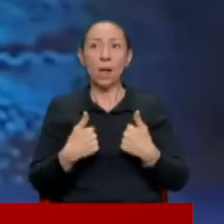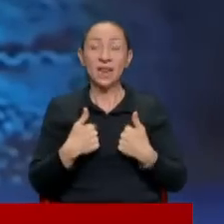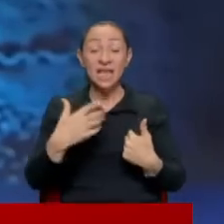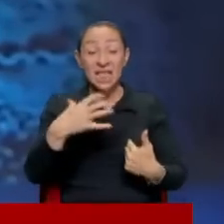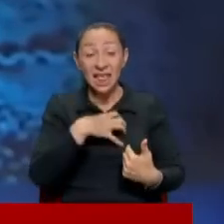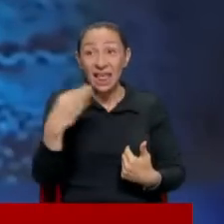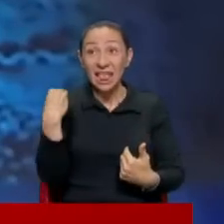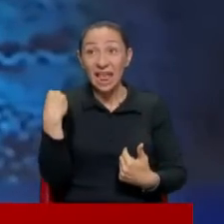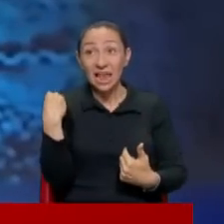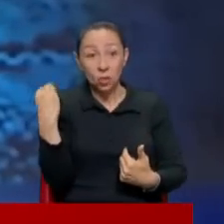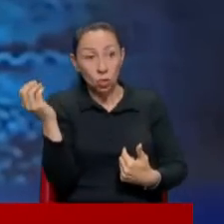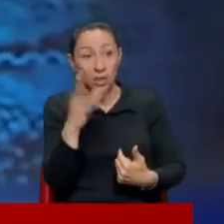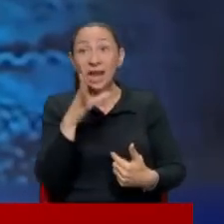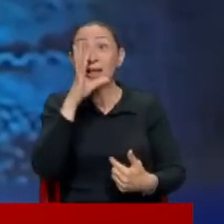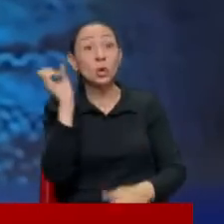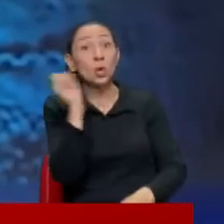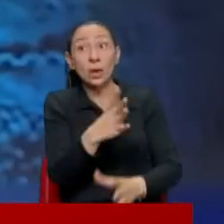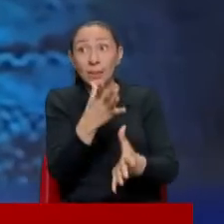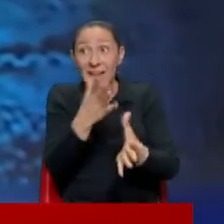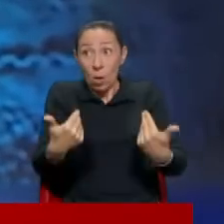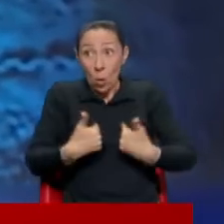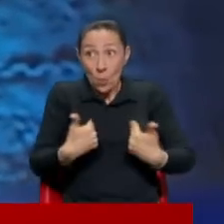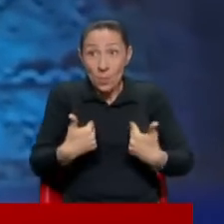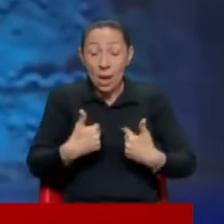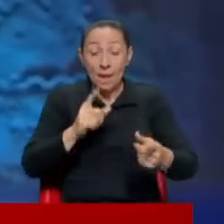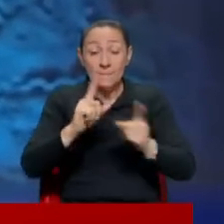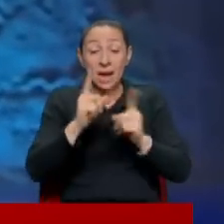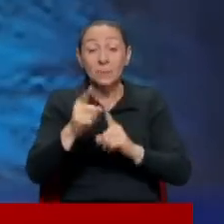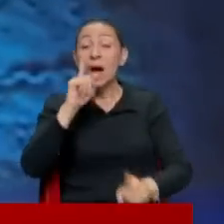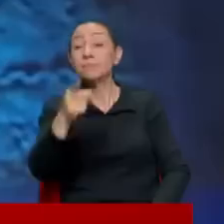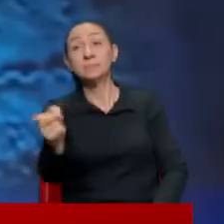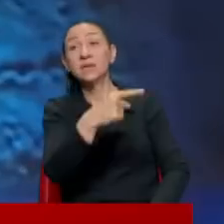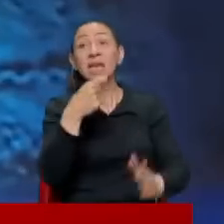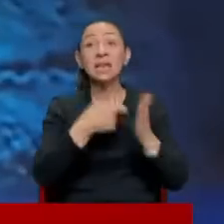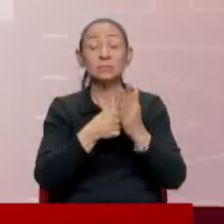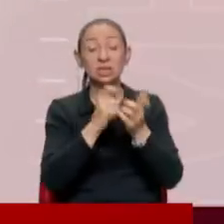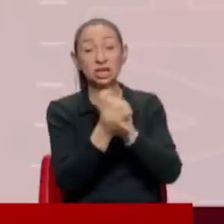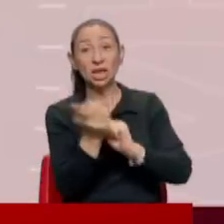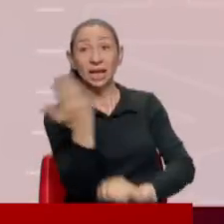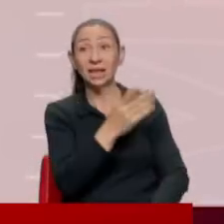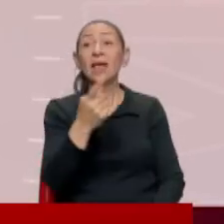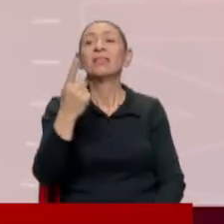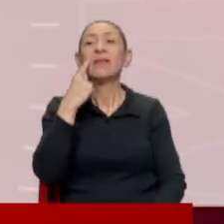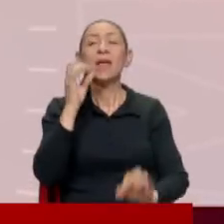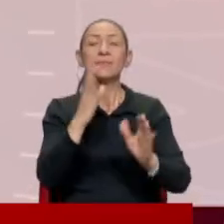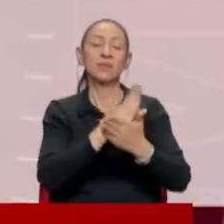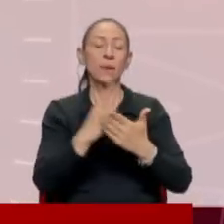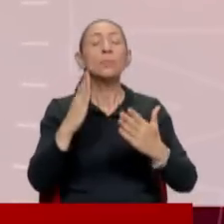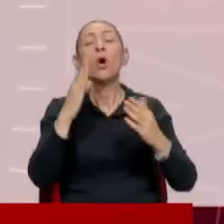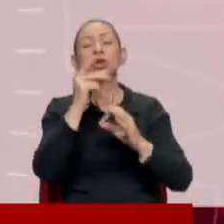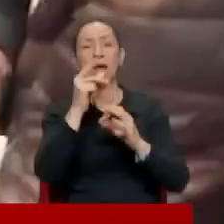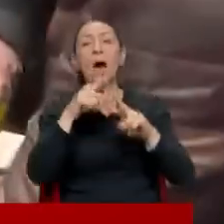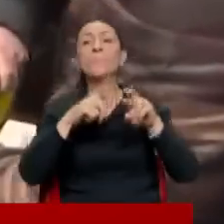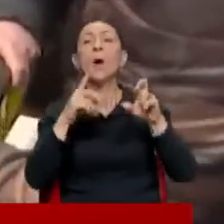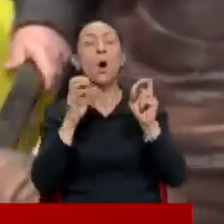Kendi yeni gönderdiler. Kimin gönderildiğini biliyorum ya. Yargıdan birini gönderdiler. İsmini değiştirerek gitti. Devlet sürekli Öcalan'la